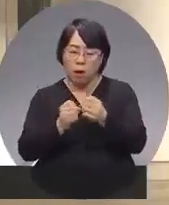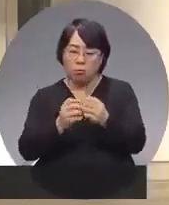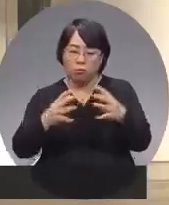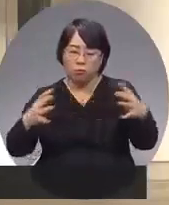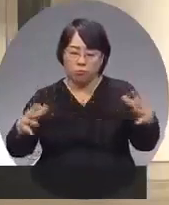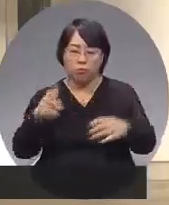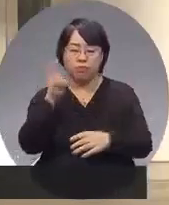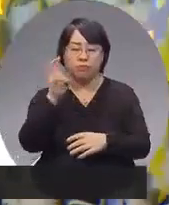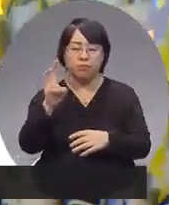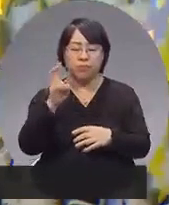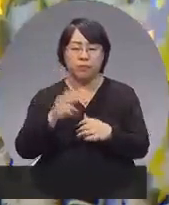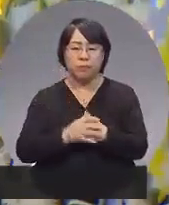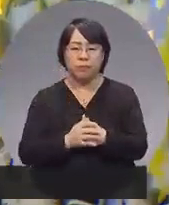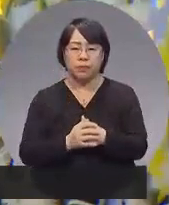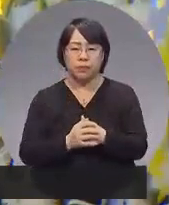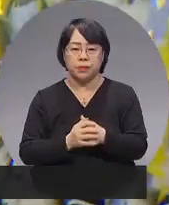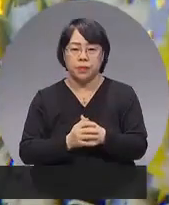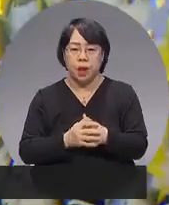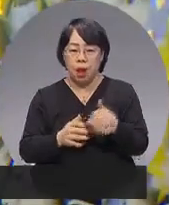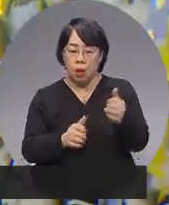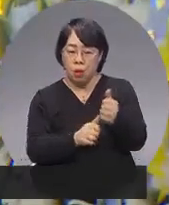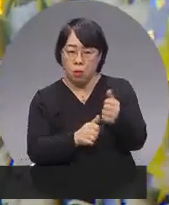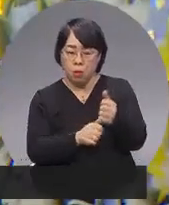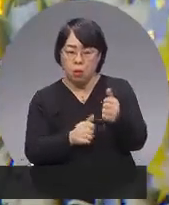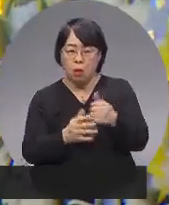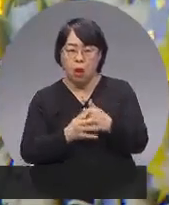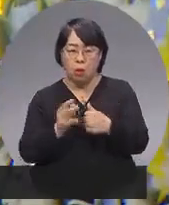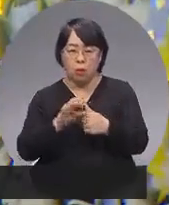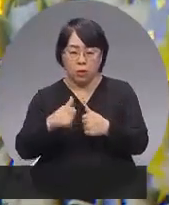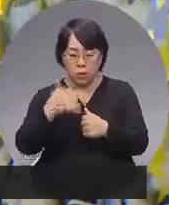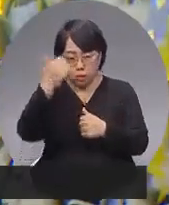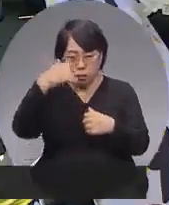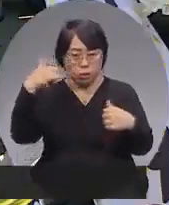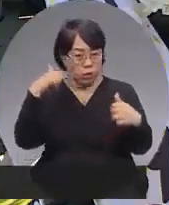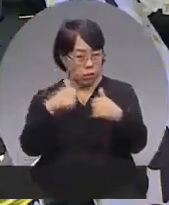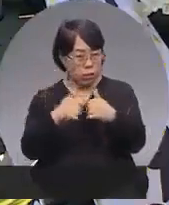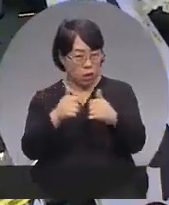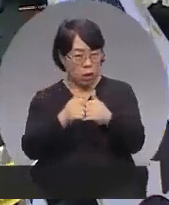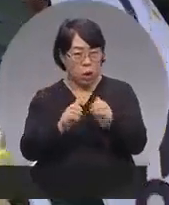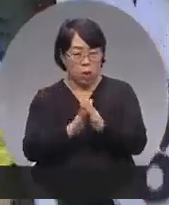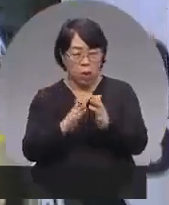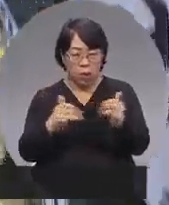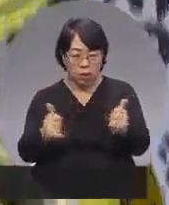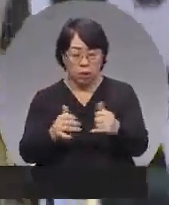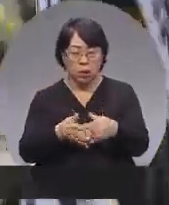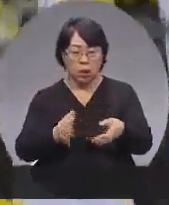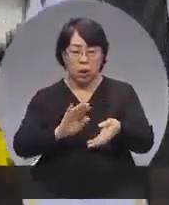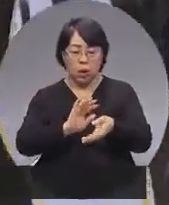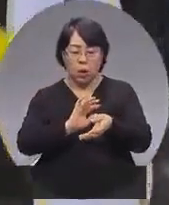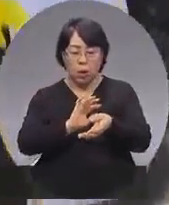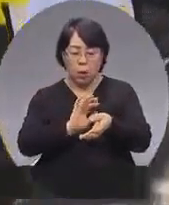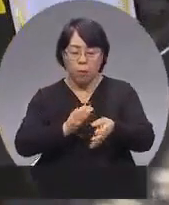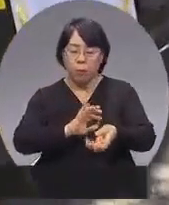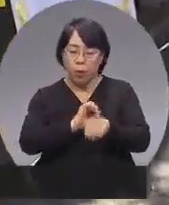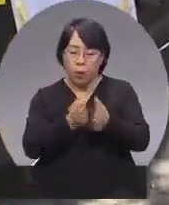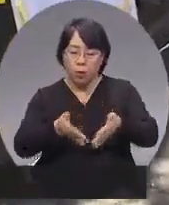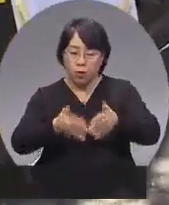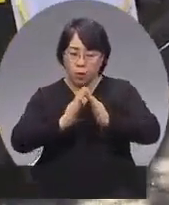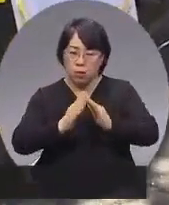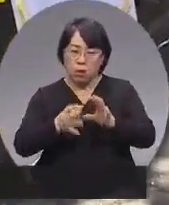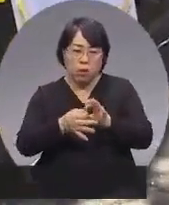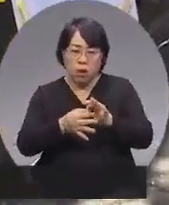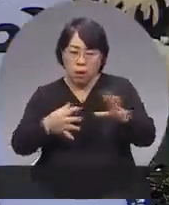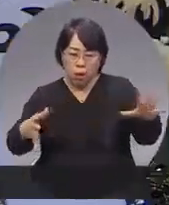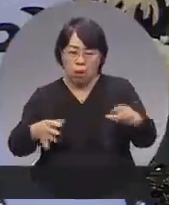있을 것으로 보입니다. 해당 후보는 MBC 충북과의 통화에서 자신은 화안 설치와 전혀 관련이 없고